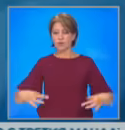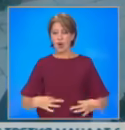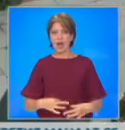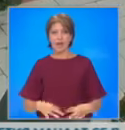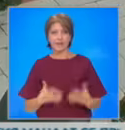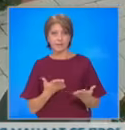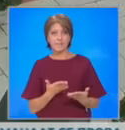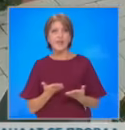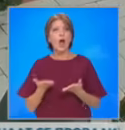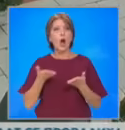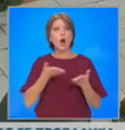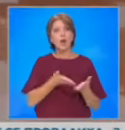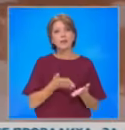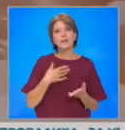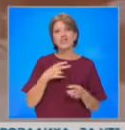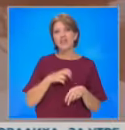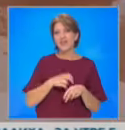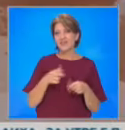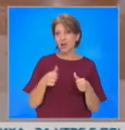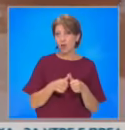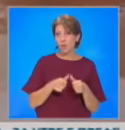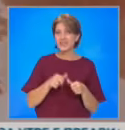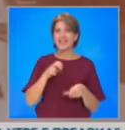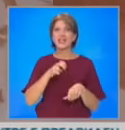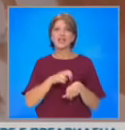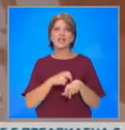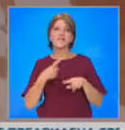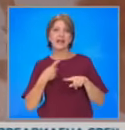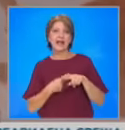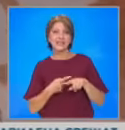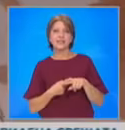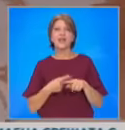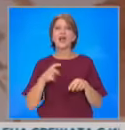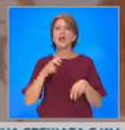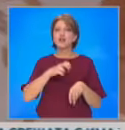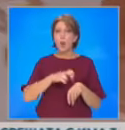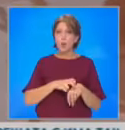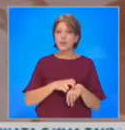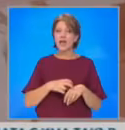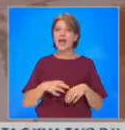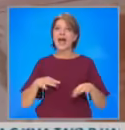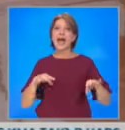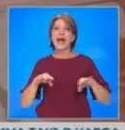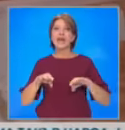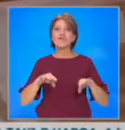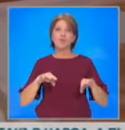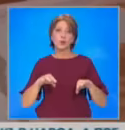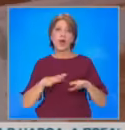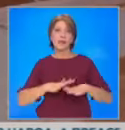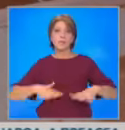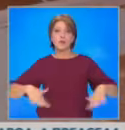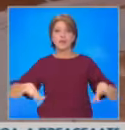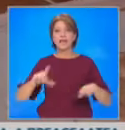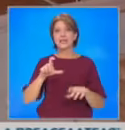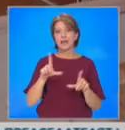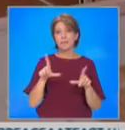Сред другите гости бяха Дженифър Лопес, Дженифър Хъдсън, January Jones и Chase Stokes. Ревюто беше на площад Сан Марко, а цялото събитие